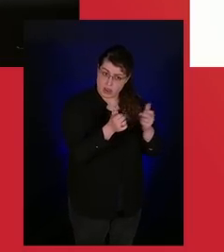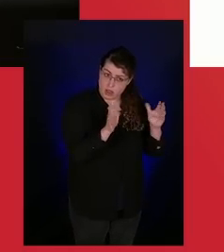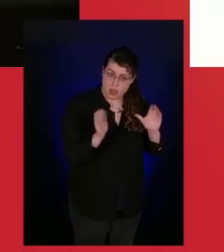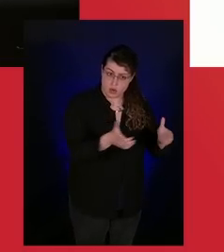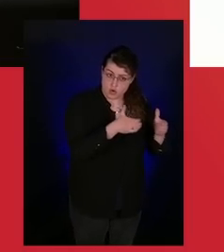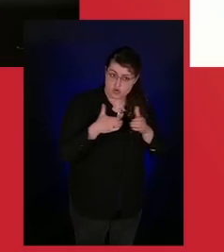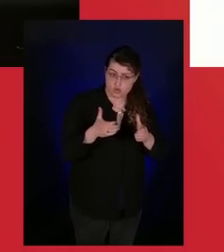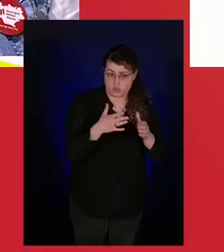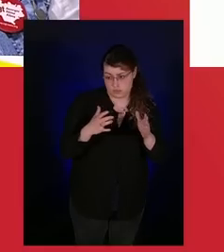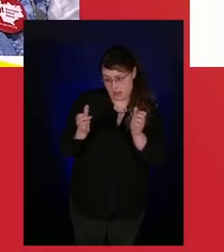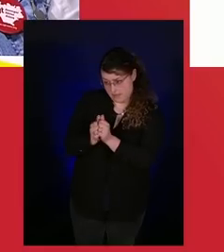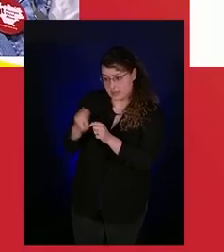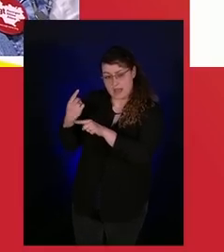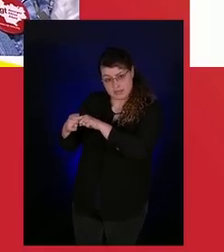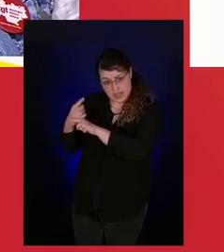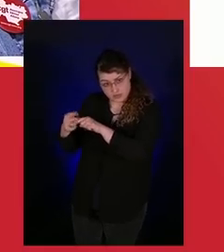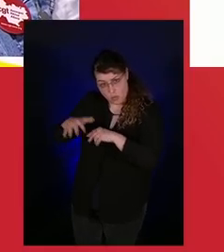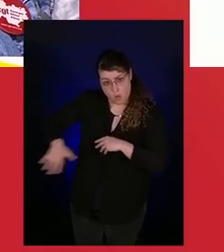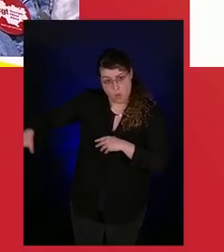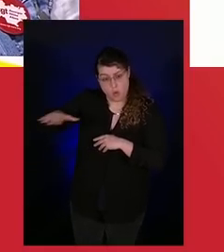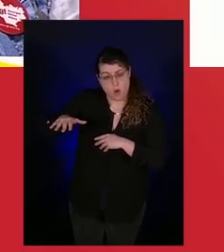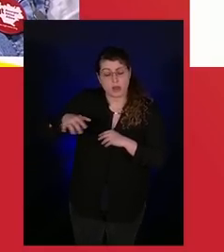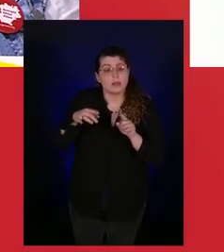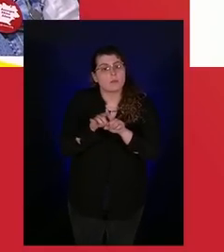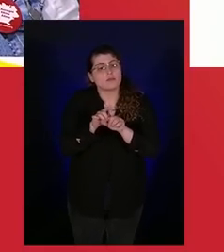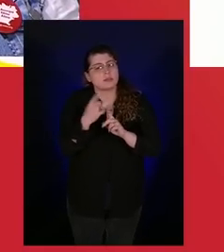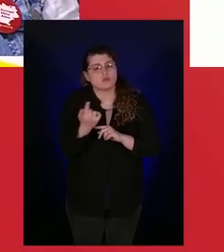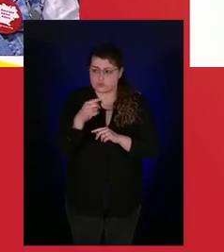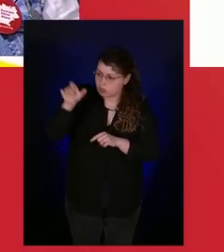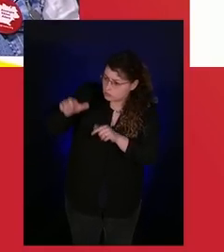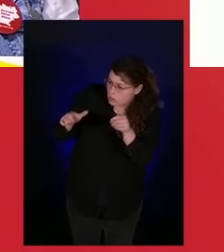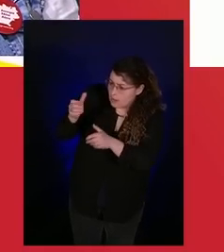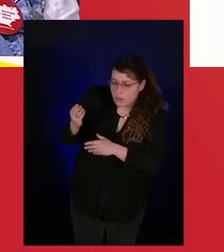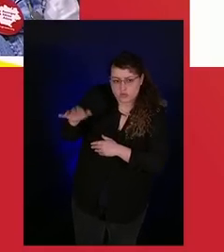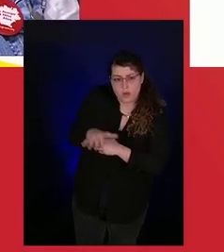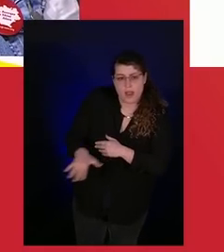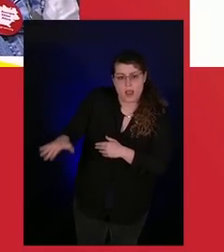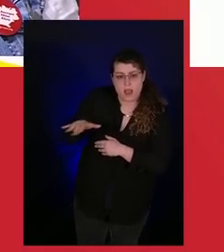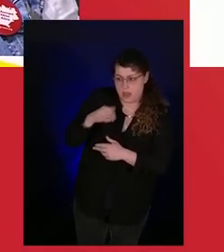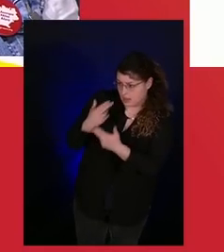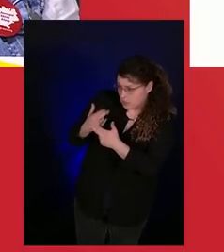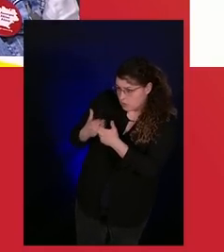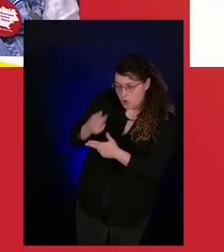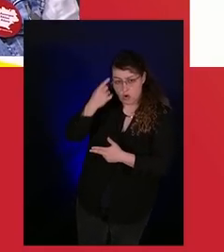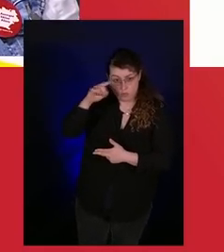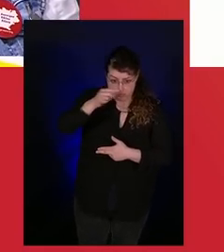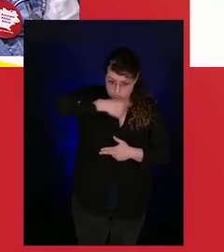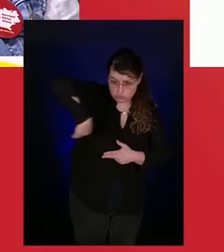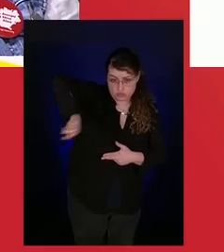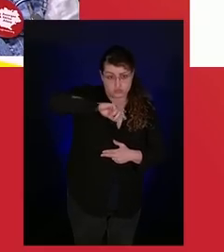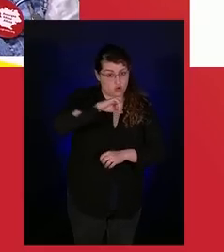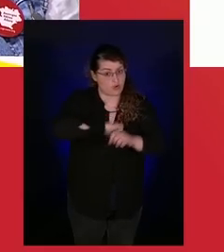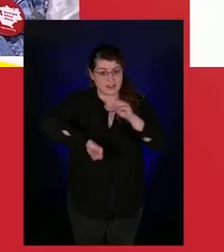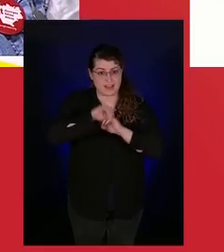les fédérations, avec l'objectif de répondre aux besoins de chacun dans l'intérêt de toute notre organisation.